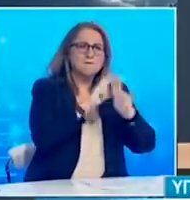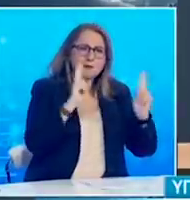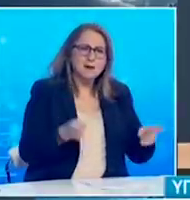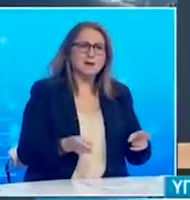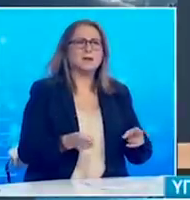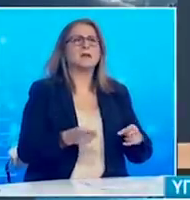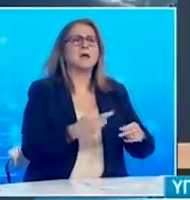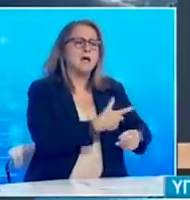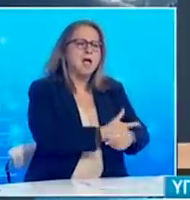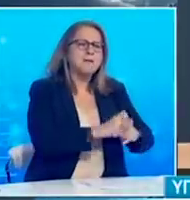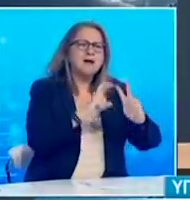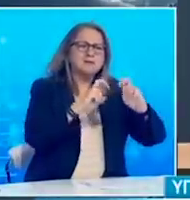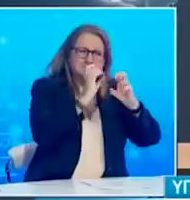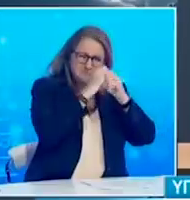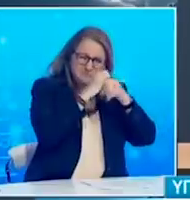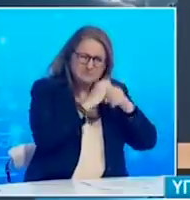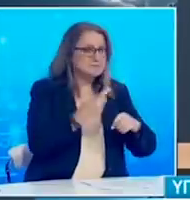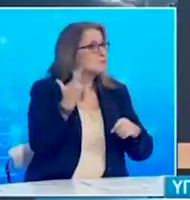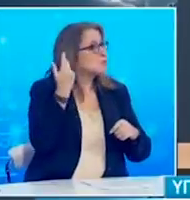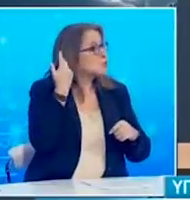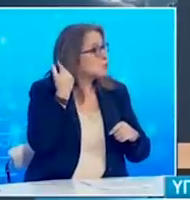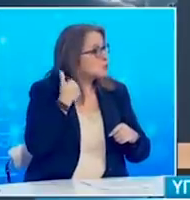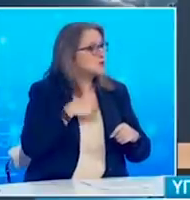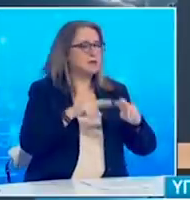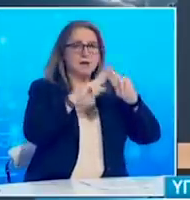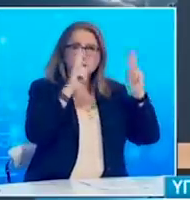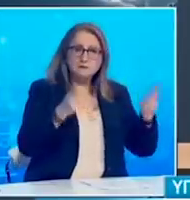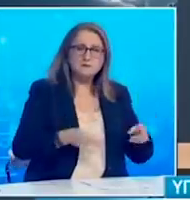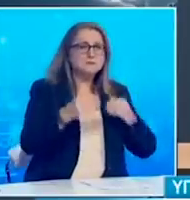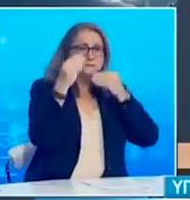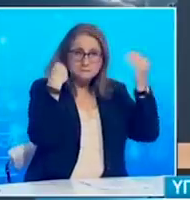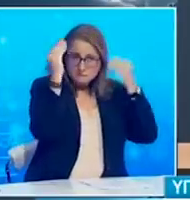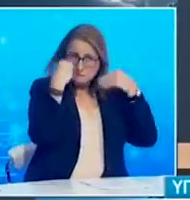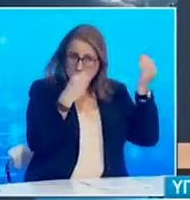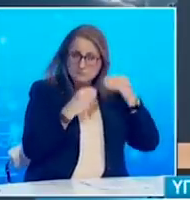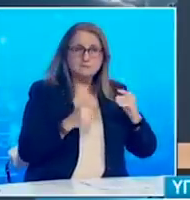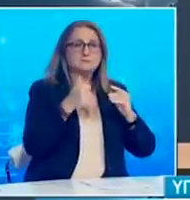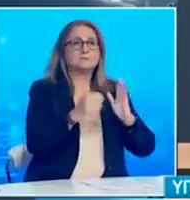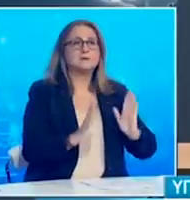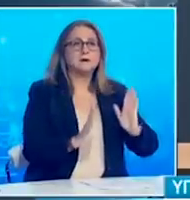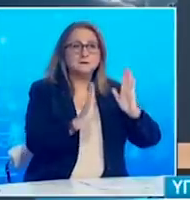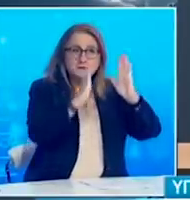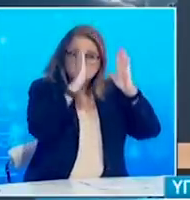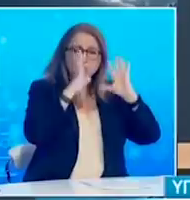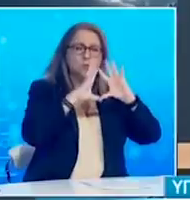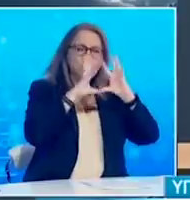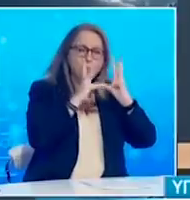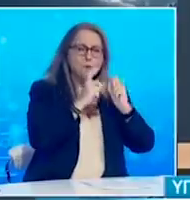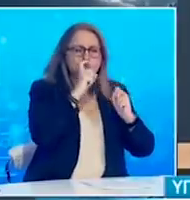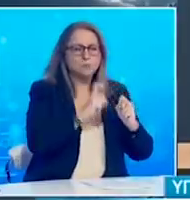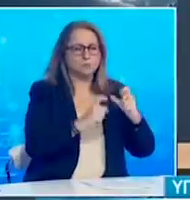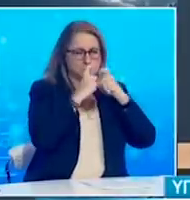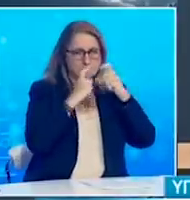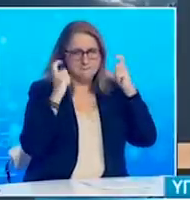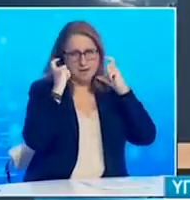κέντρα, στα καταστήματα, στα κομμωτήρια και στα κέντρα αισθητικής, στους ανελκυστήρες και κάθε άλλο εσωτερικό χώρο. Υποχρεωτική είναι επίσης η